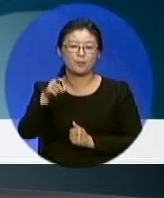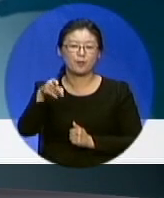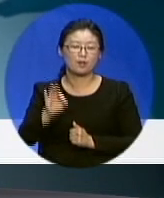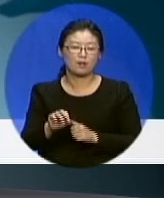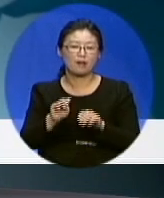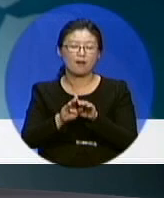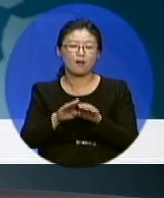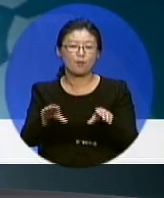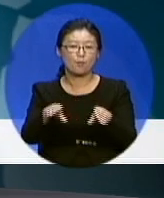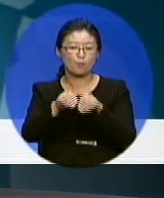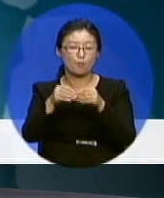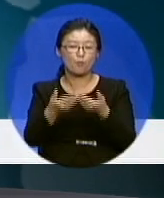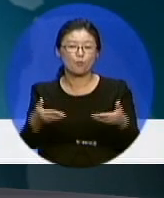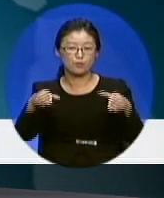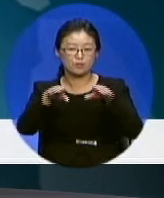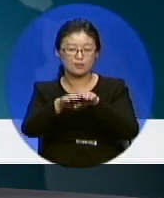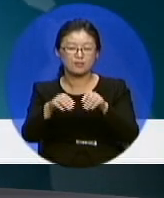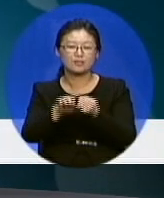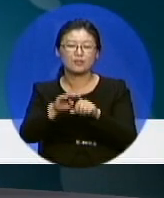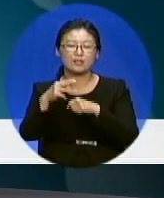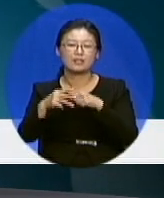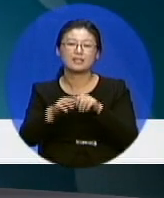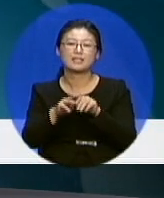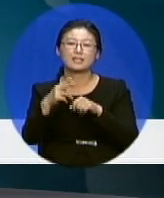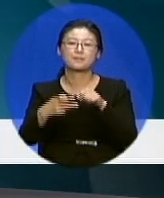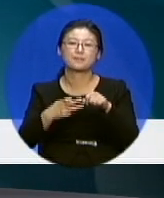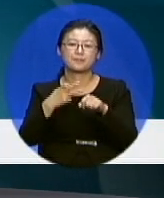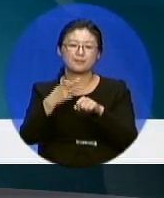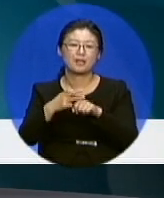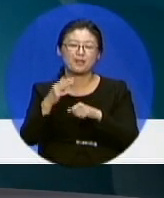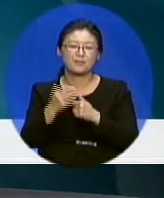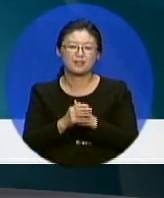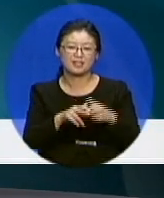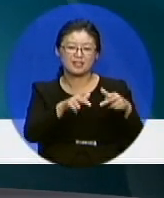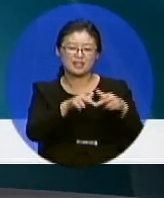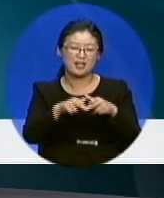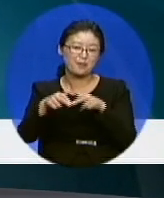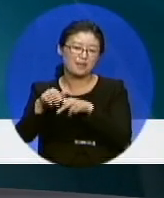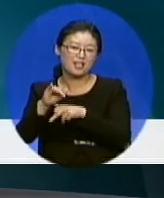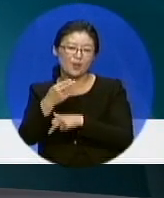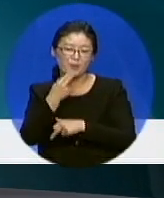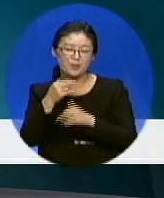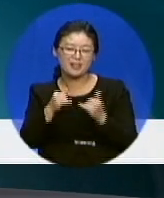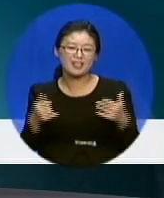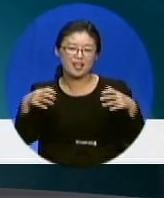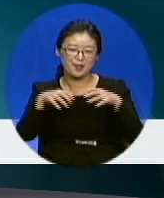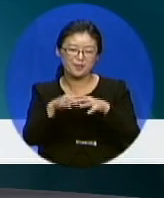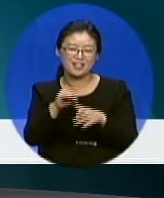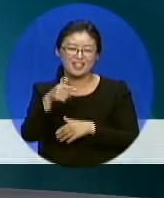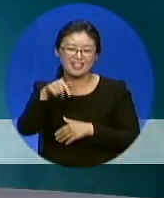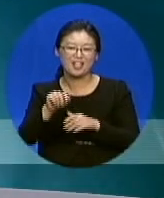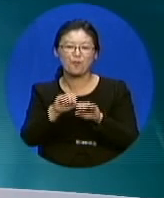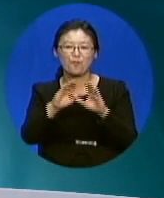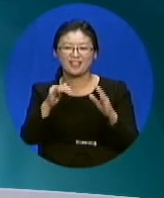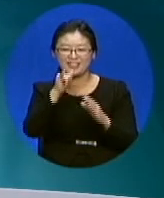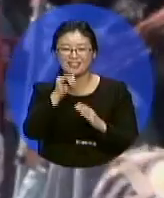광명장애인종합복지관이 개관 13주년을 맞아 장애인과 비장애인이 함께 참여하는 바자회 등 다채로운 행사를 가졌습니다.